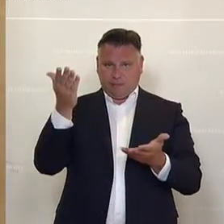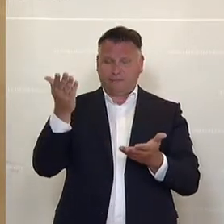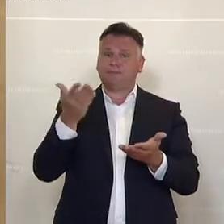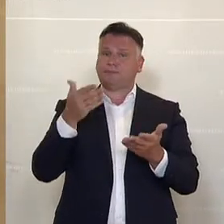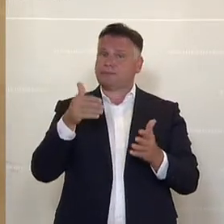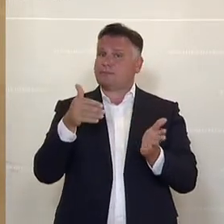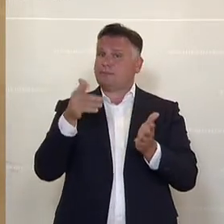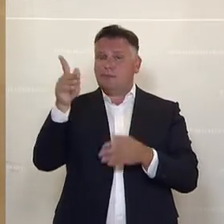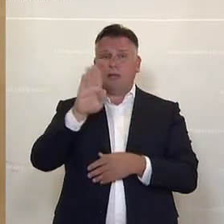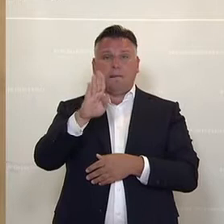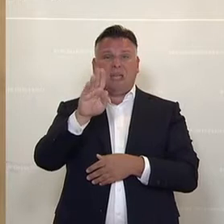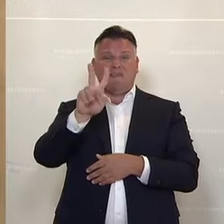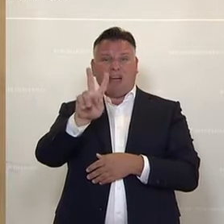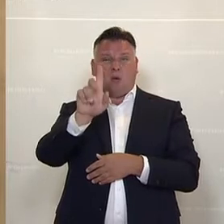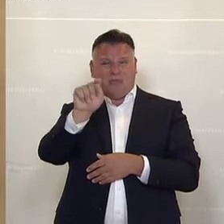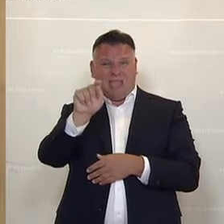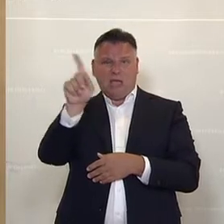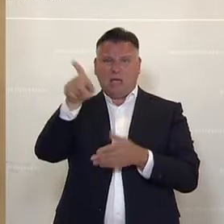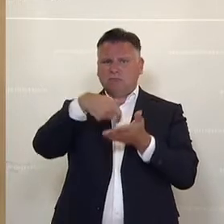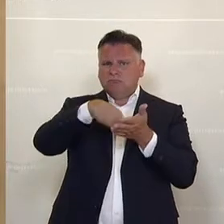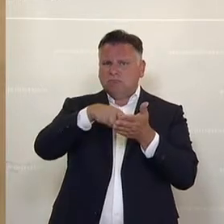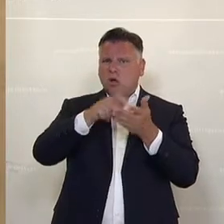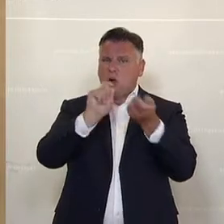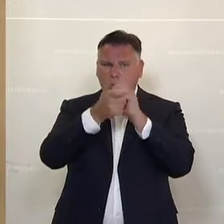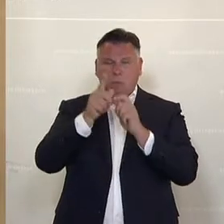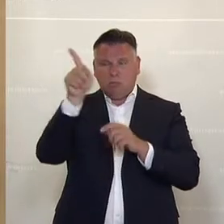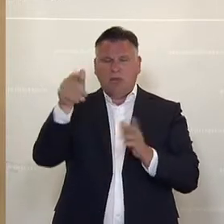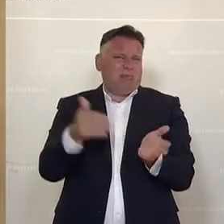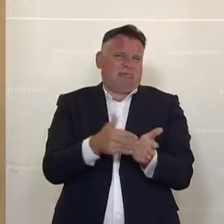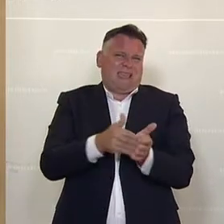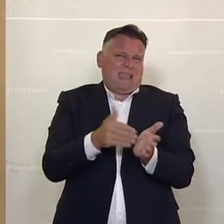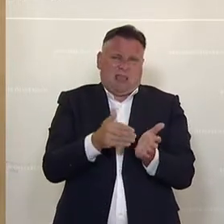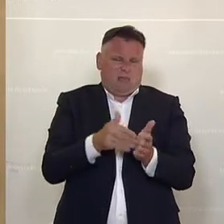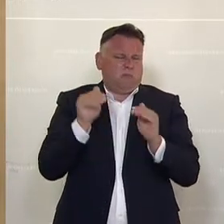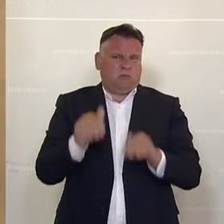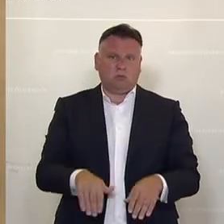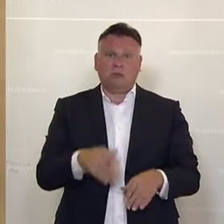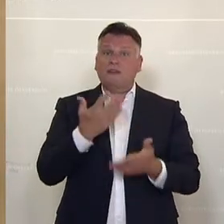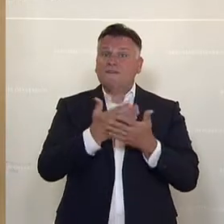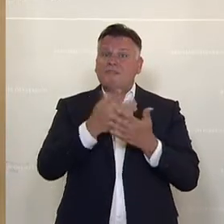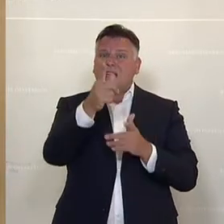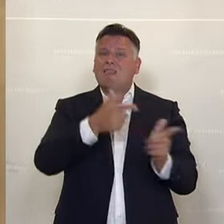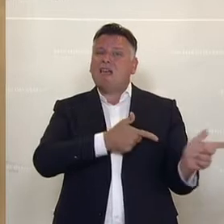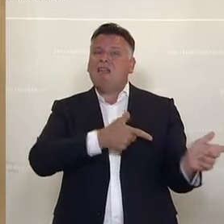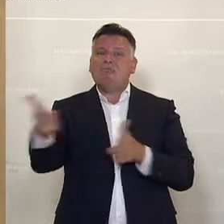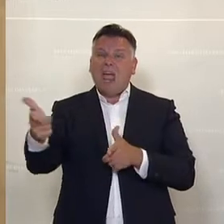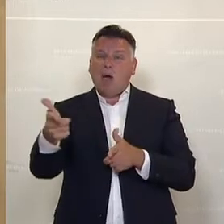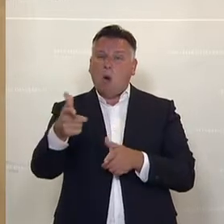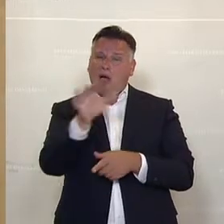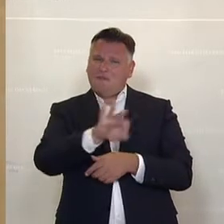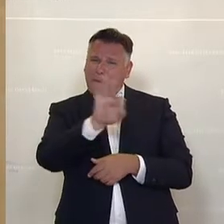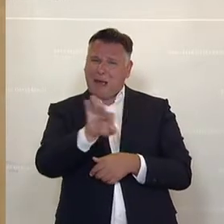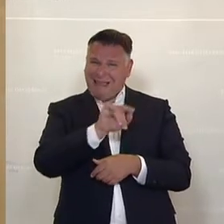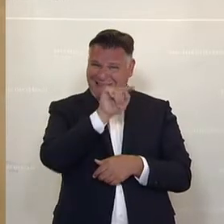die dringend notwendige BVT-Reform, um das ein bisschen klarzustellen, das ist nicht eine Folge des Terroranschlages, wie das medial jetzt in den letzten Tagen